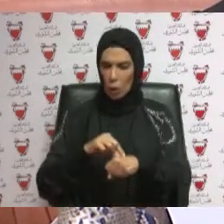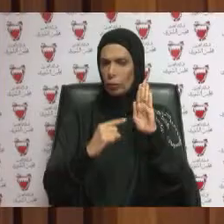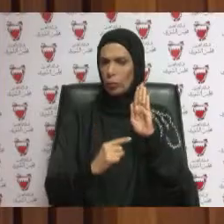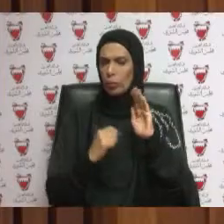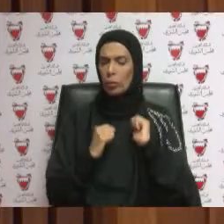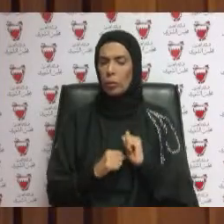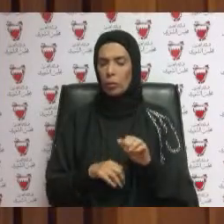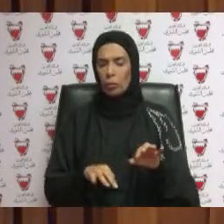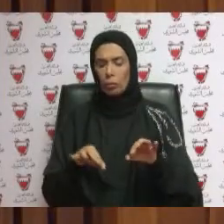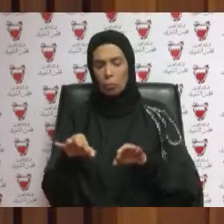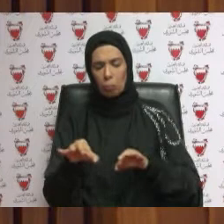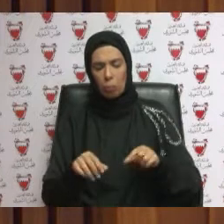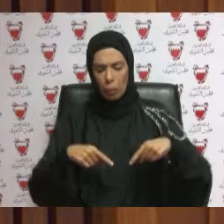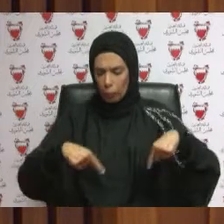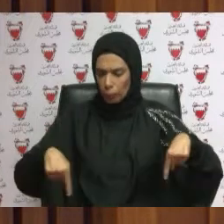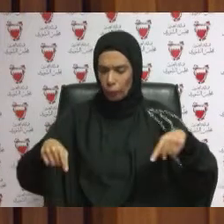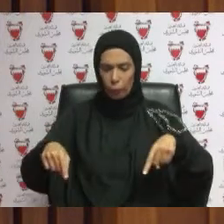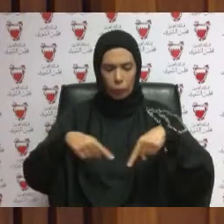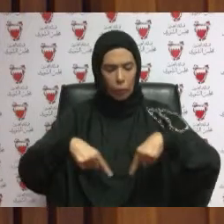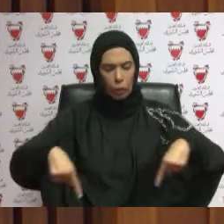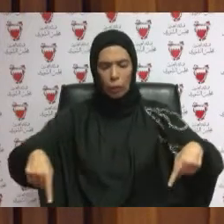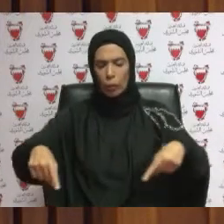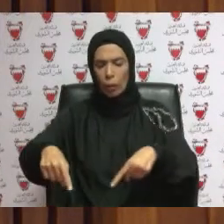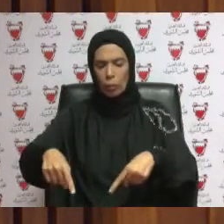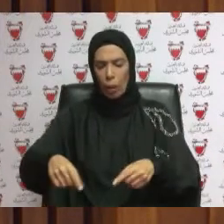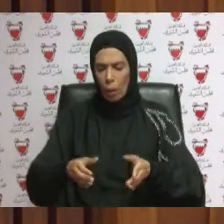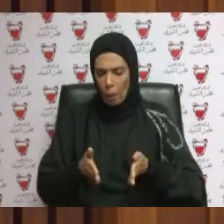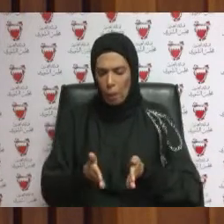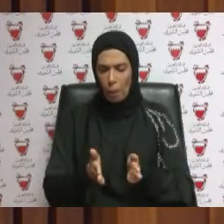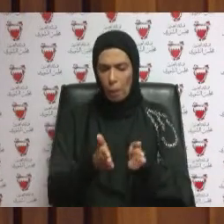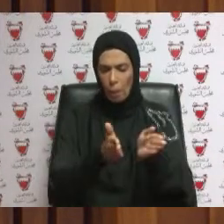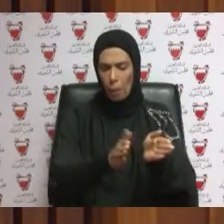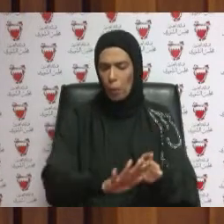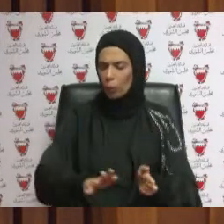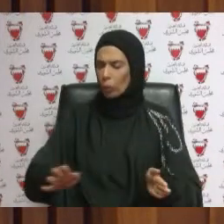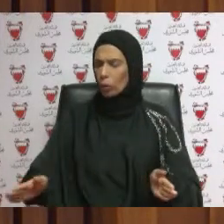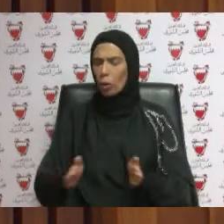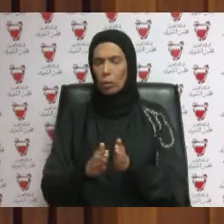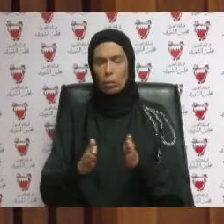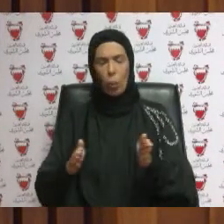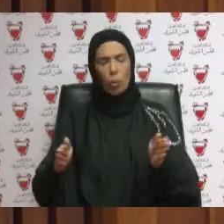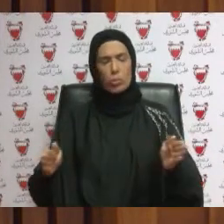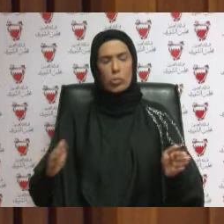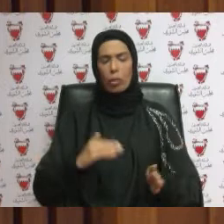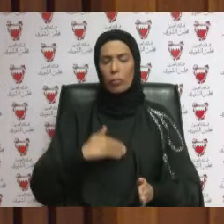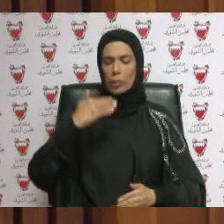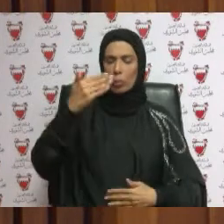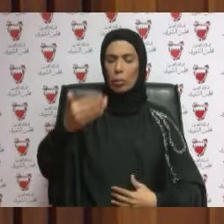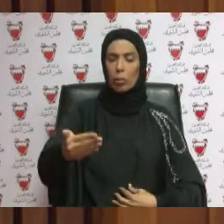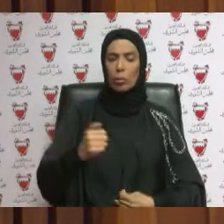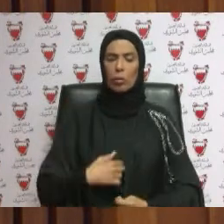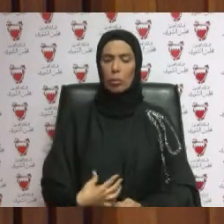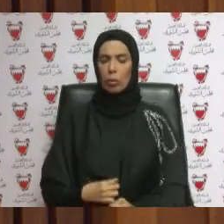يحدد التخطيط العام للمدن والقرى مواقع الممرات المائية وحيز التوسع العمراني في المستقبل